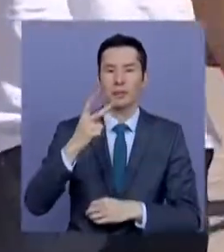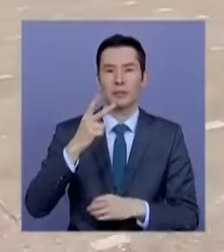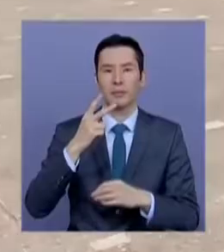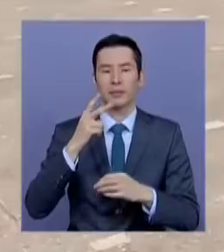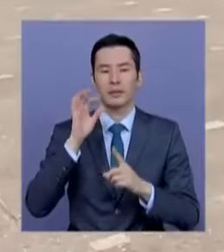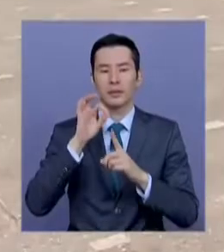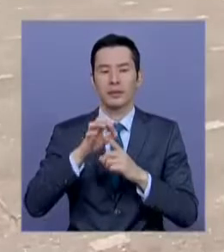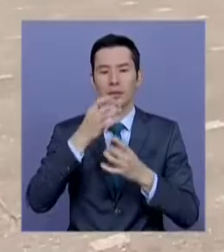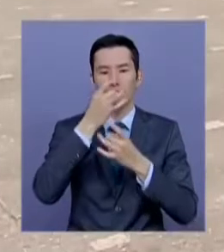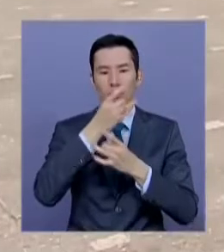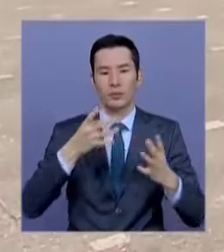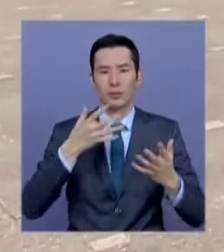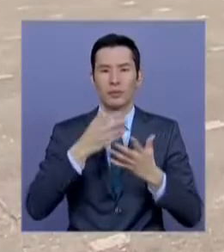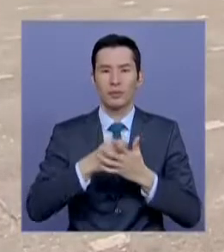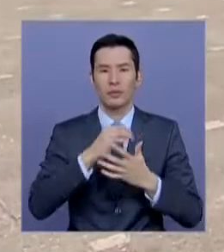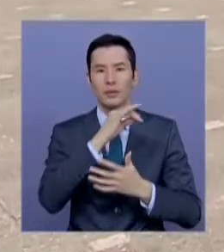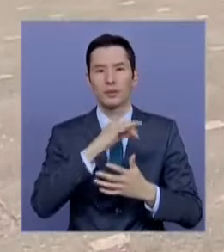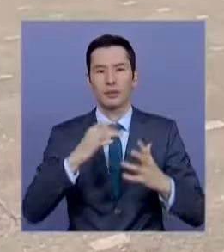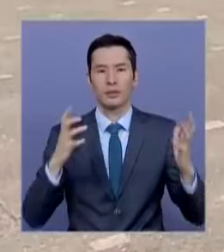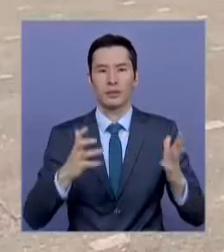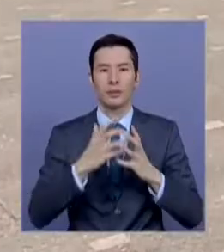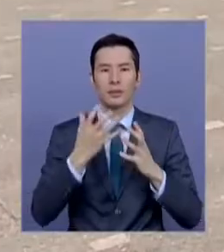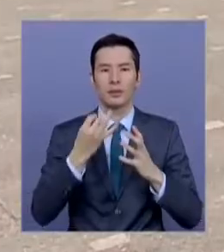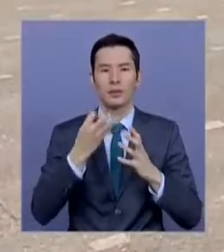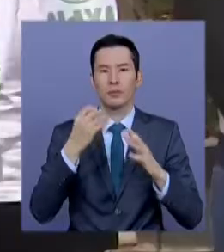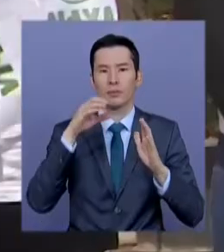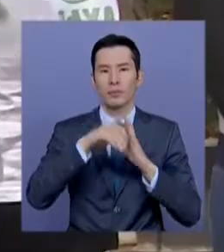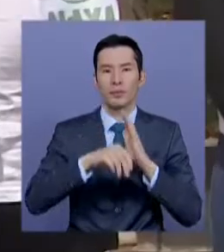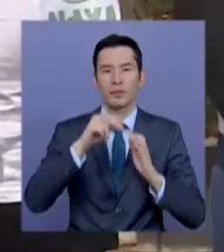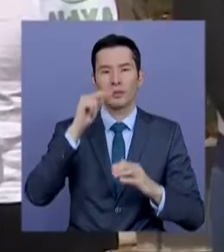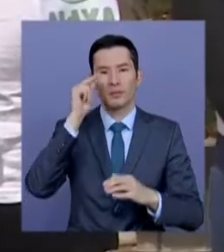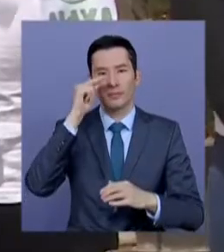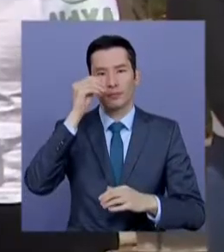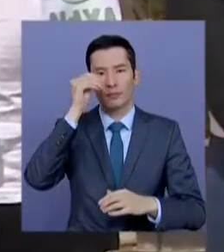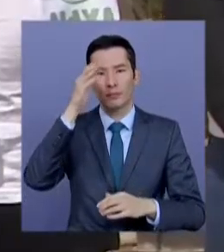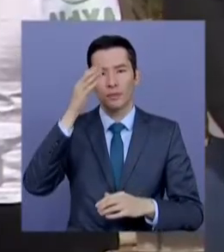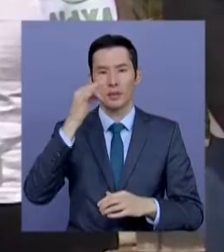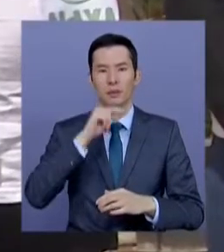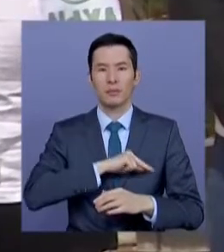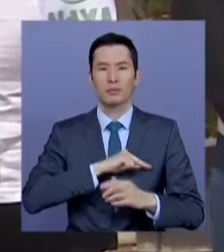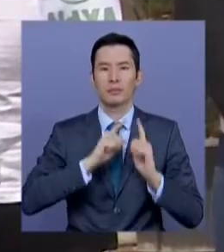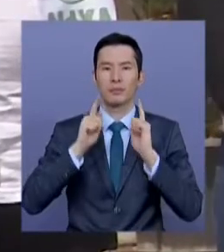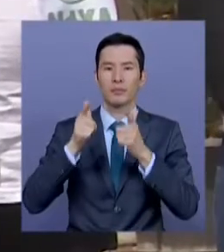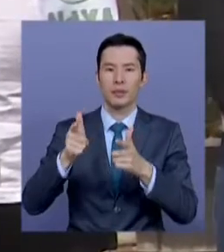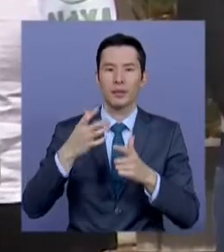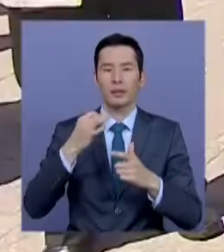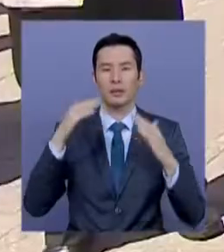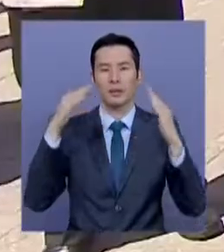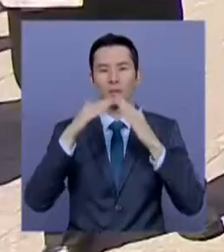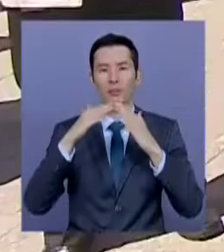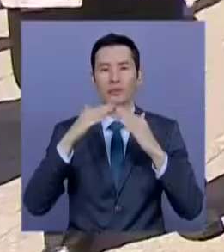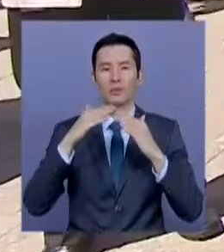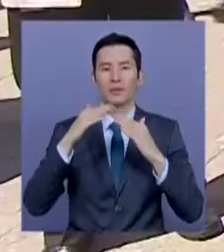ұлттық құндылықтарды сақтаудан ғана тұрмайды. Оның ішінде білім алу, жұмысқа тұру және баспана мәселесі де шешімін табу керек, дейді